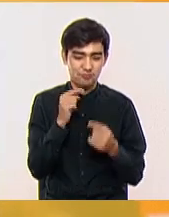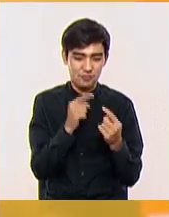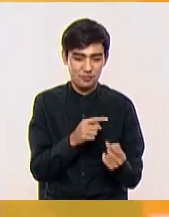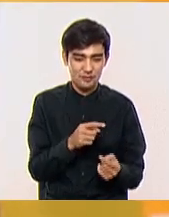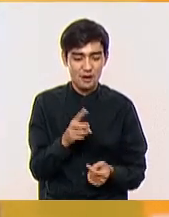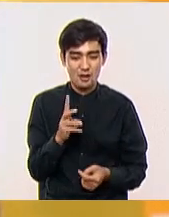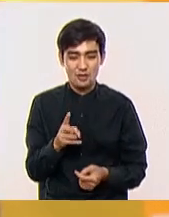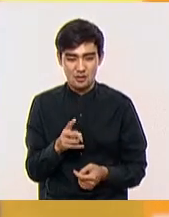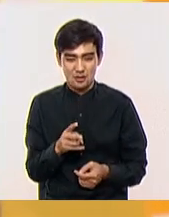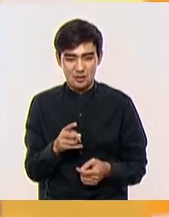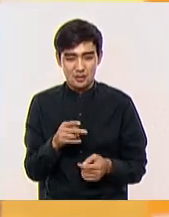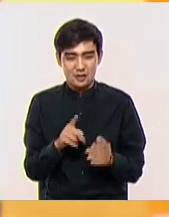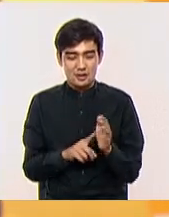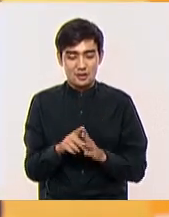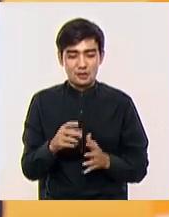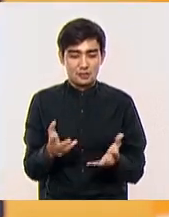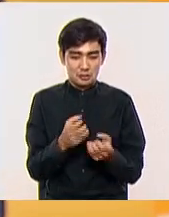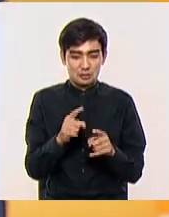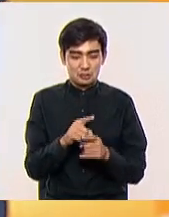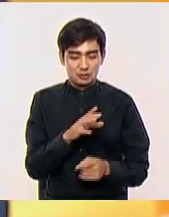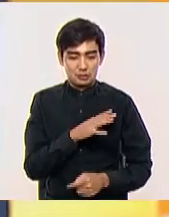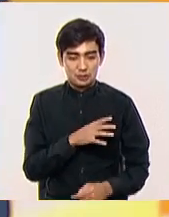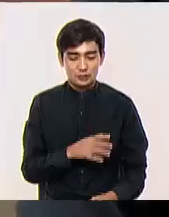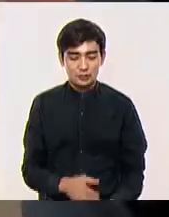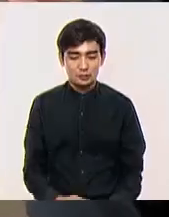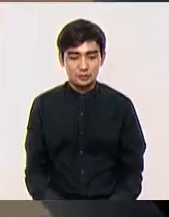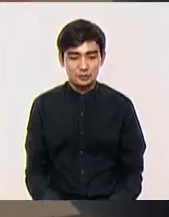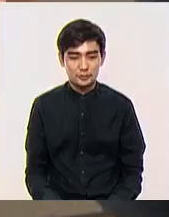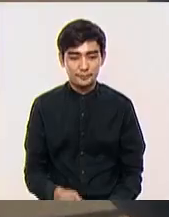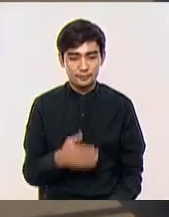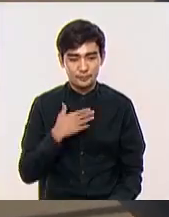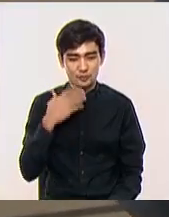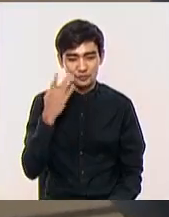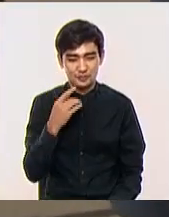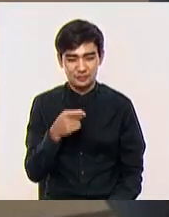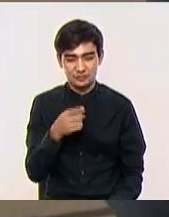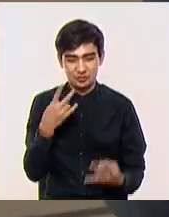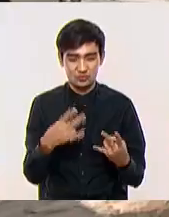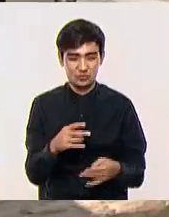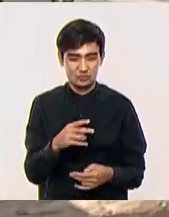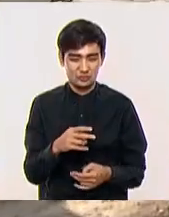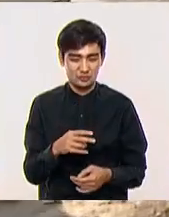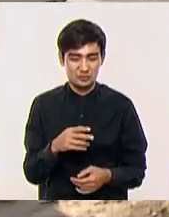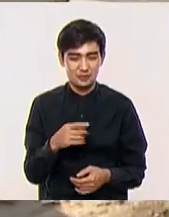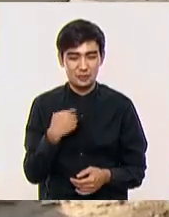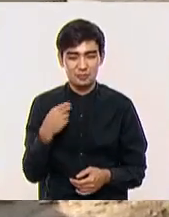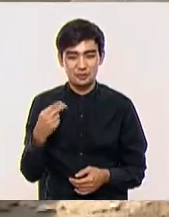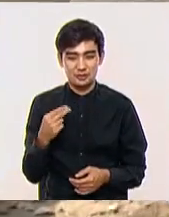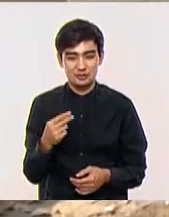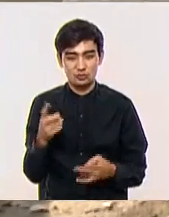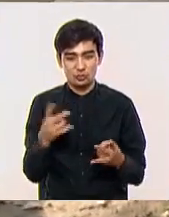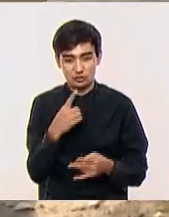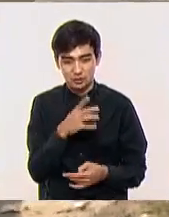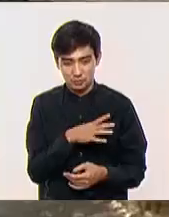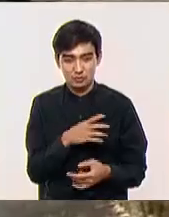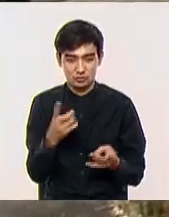қарсы болса, аталған бастаманы қолдайтындар да бар екен. Мен ойымша, оның қажеті жоқ. Енді президентіміз керек десе,